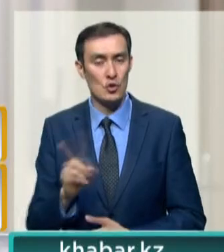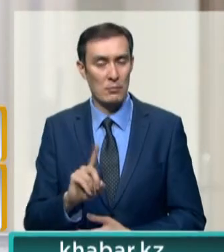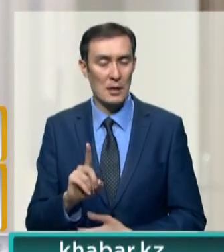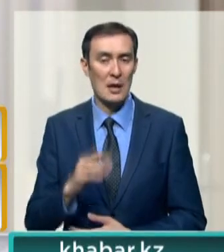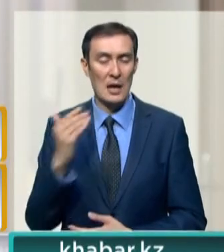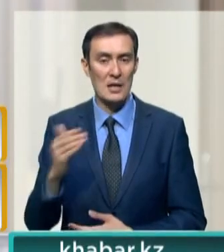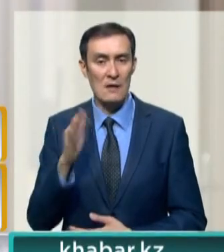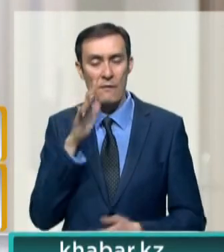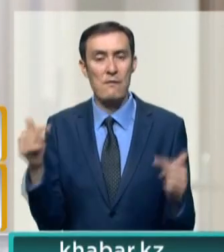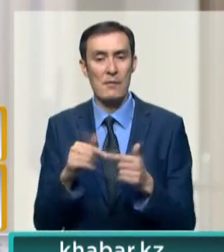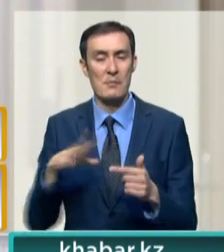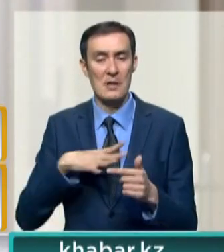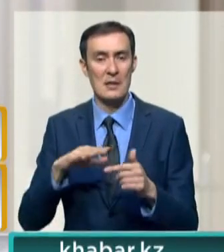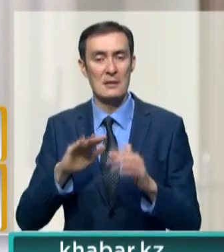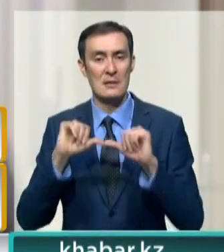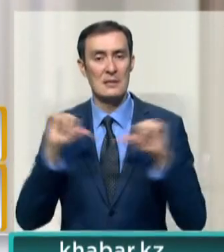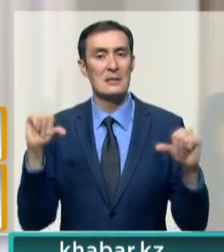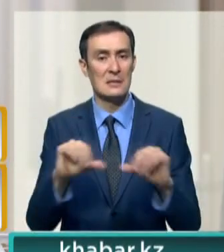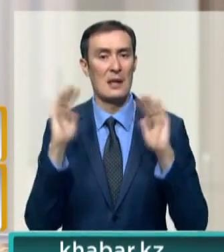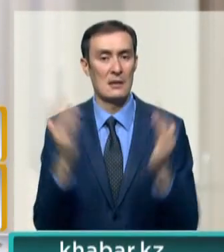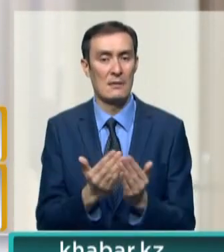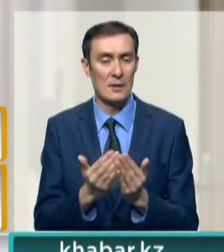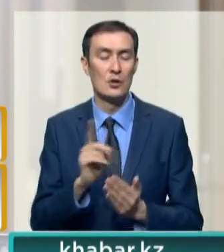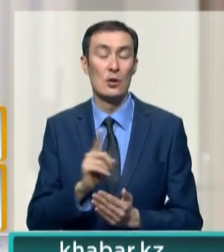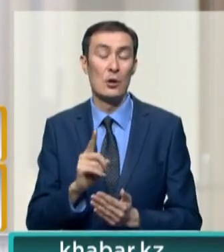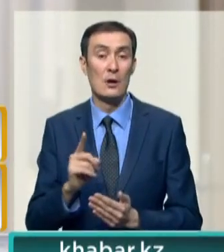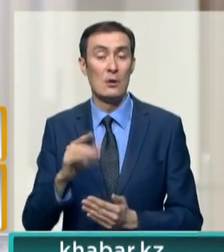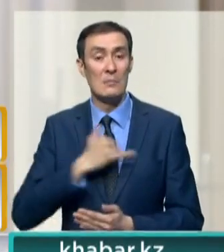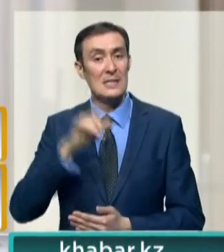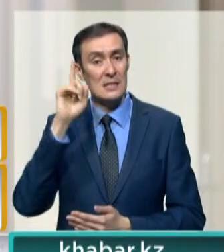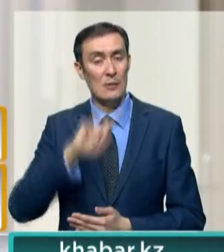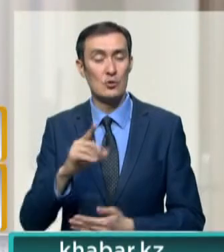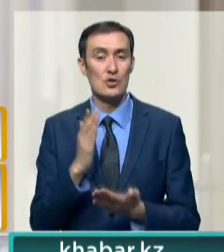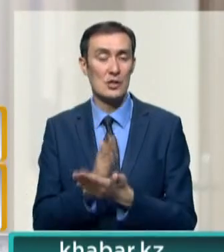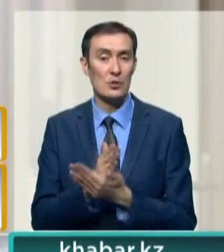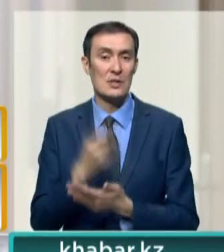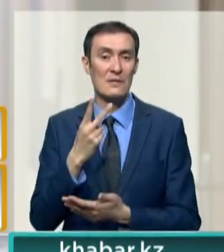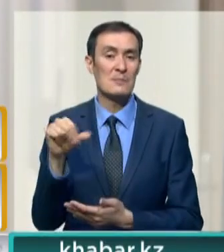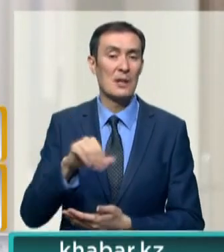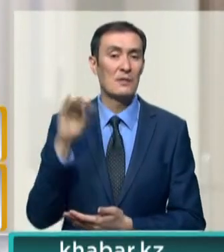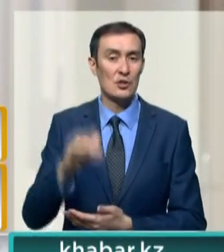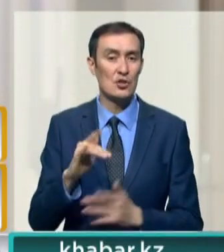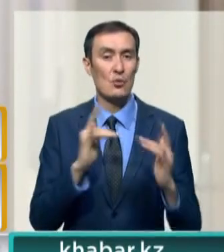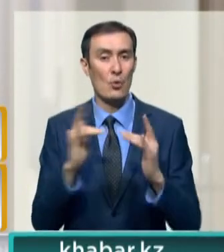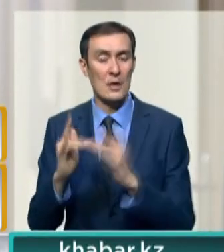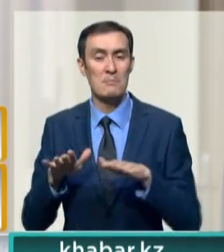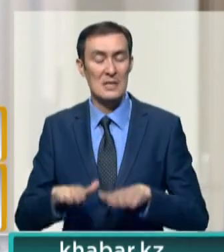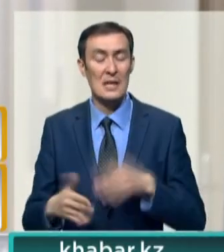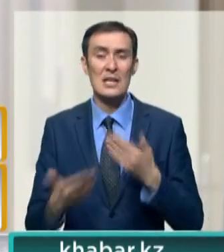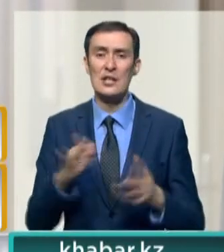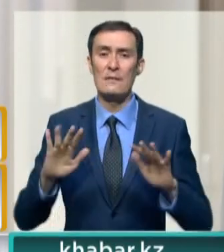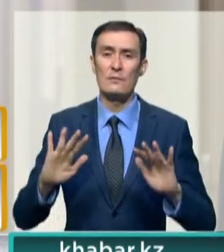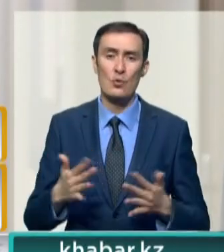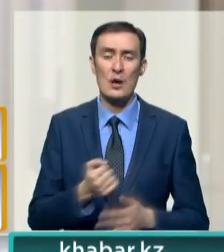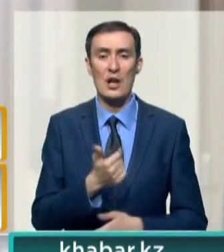они были своевременно изолированы. Известно, что у нас развернуто уже почти 2500 коек разной направленности. Если вдруг